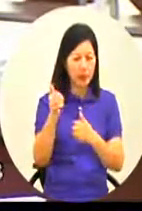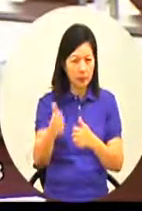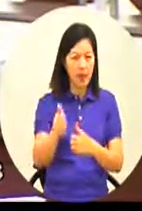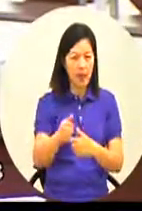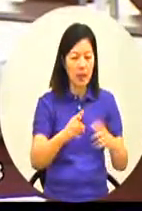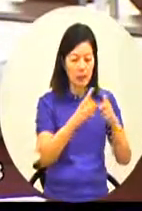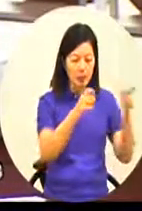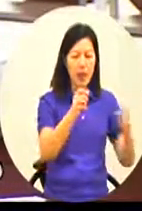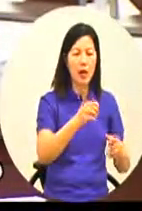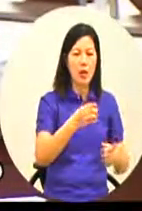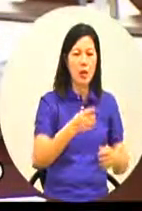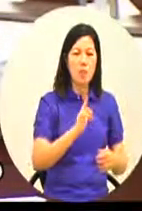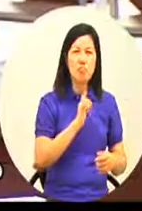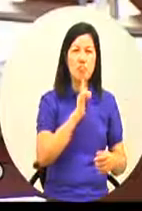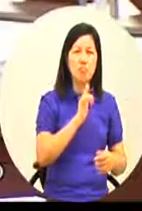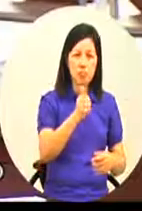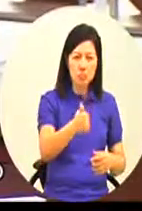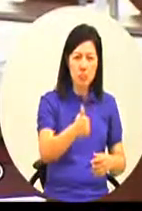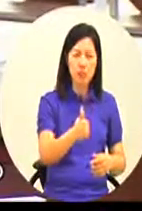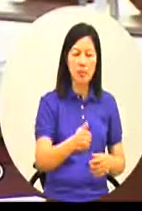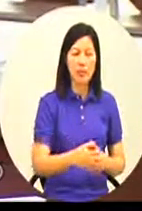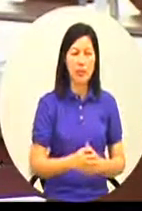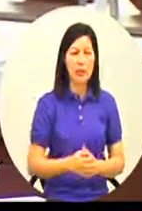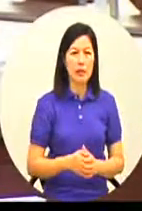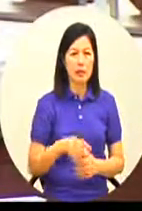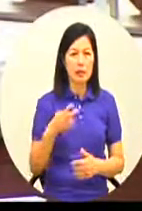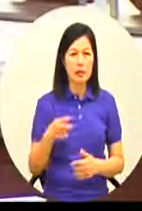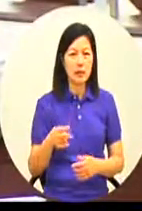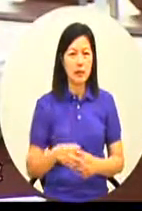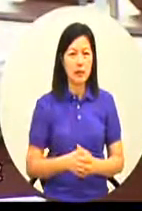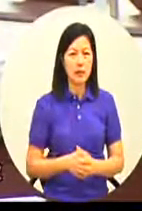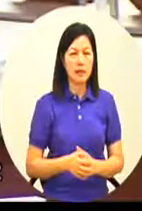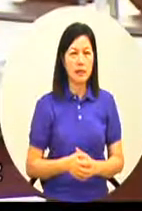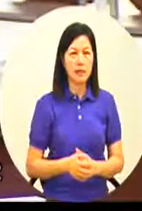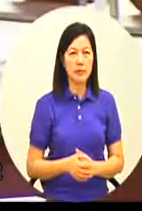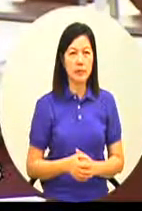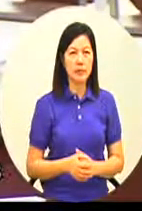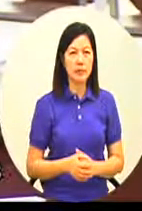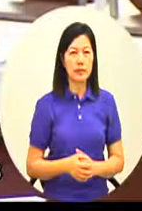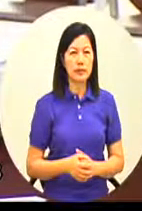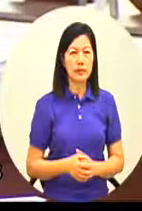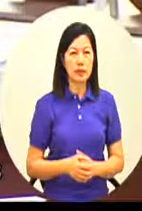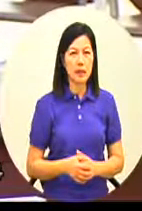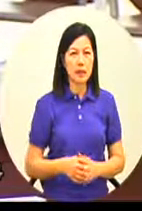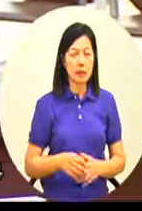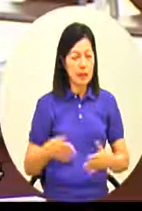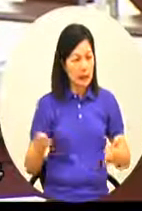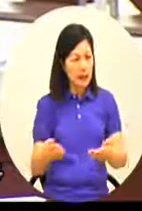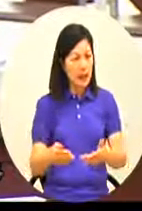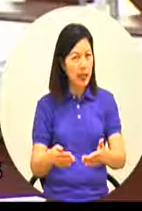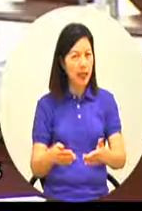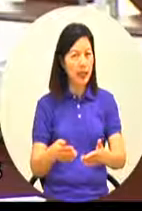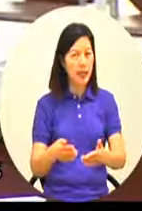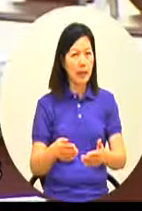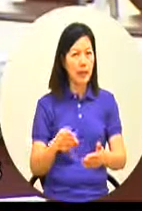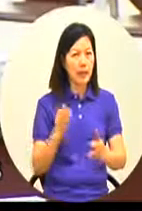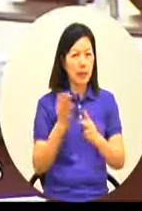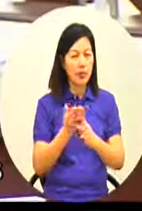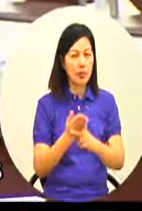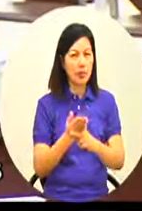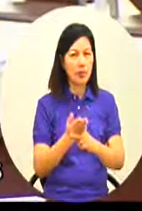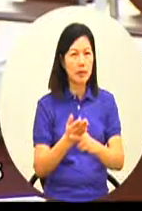嘛，啊有人来教的嘛。咱有那个上架一种重要的，就是讲咱是要去，吼，用习惯你看嘛吼，咱是